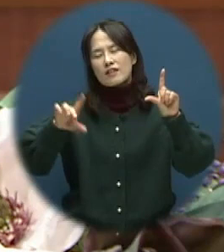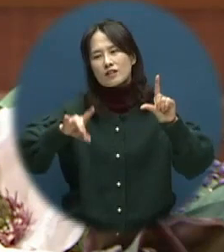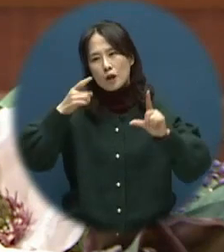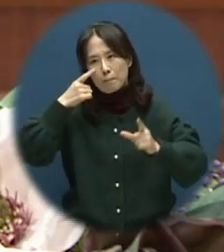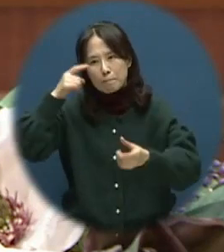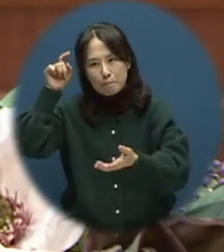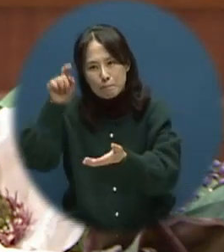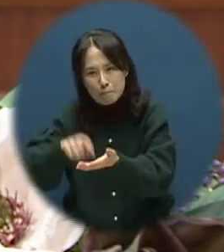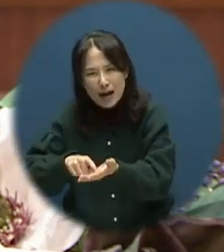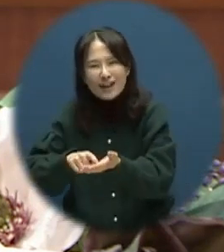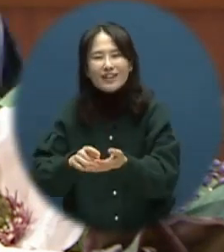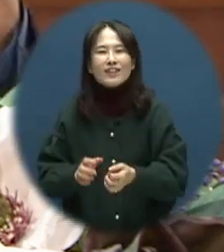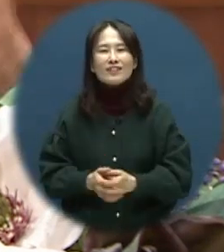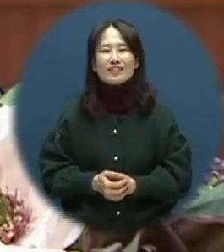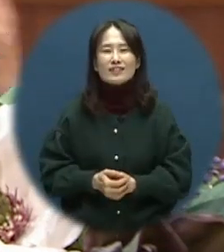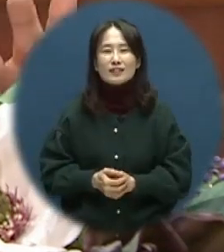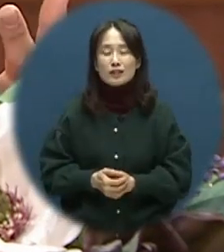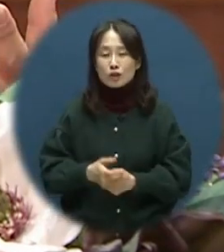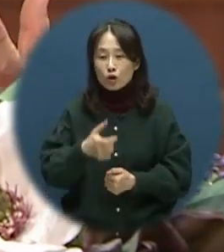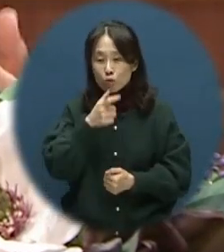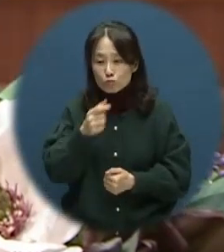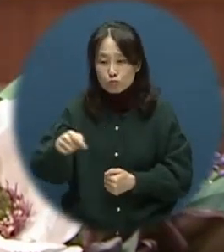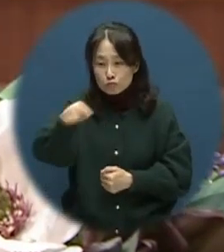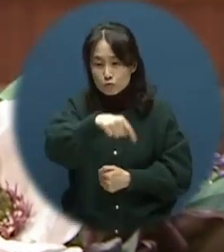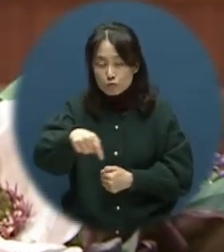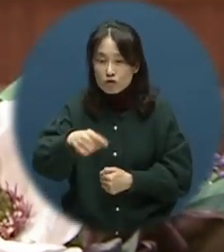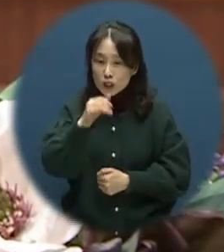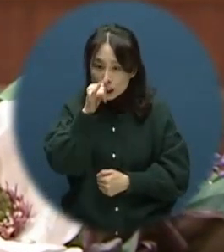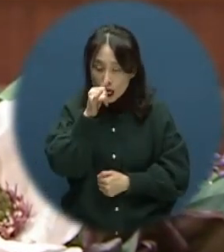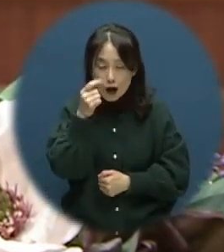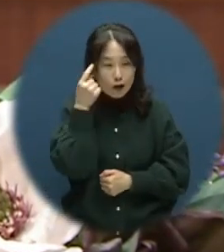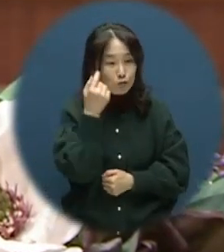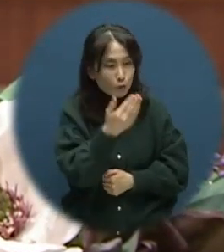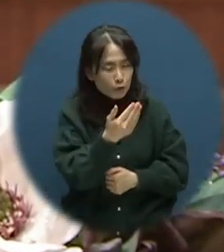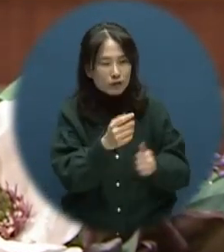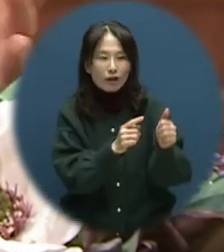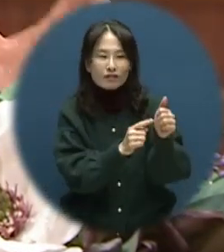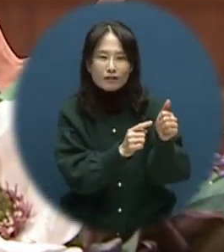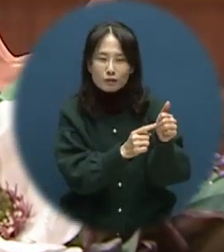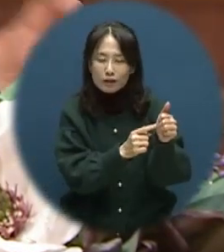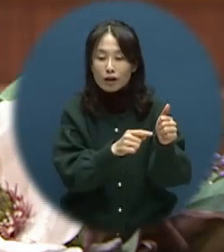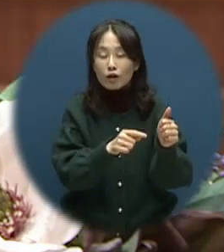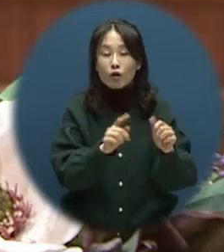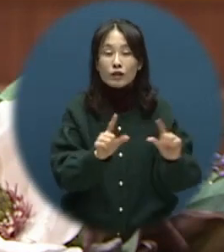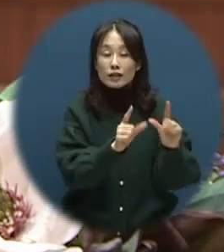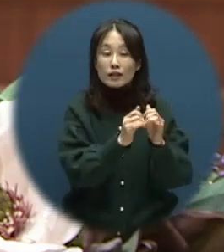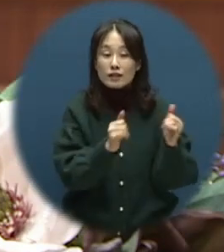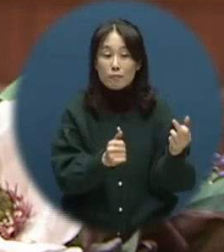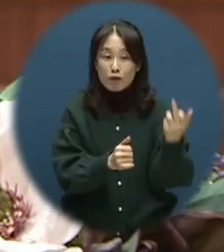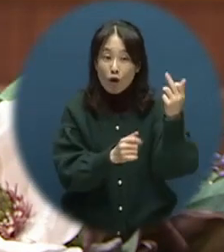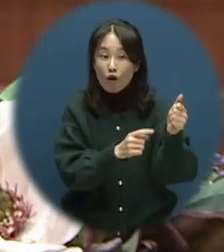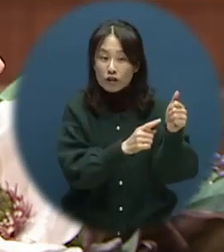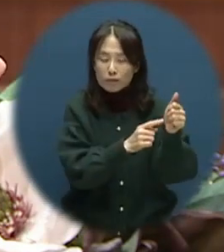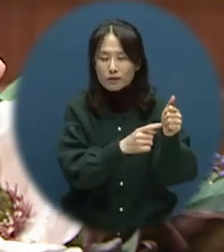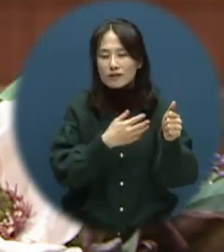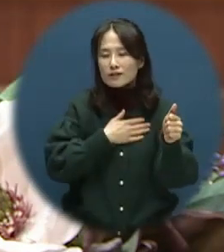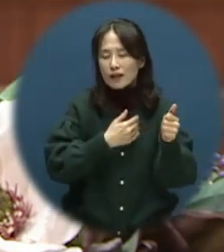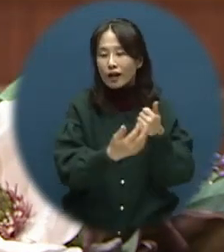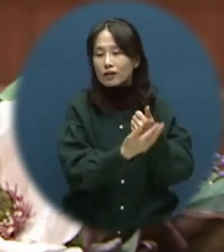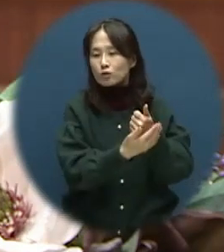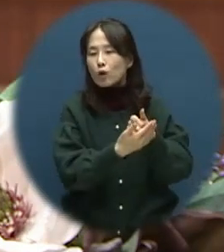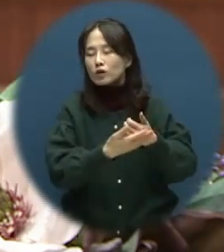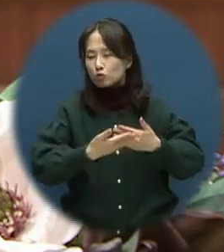네. 제가 이제 물 도리동이 있냐라고 하니까 그 이중만이라고 그 서남마을에 사는 이제 형님이 이제 안내를